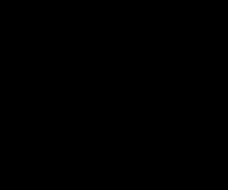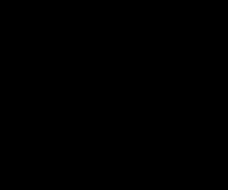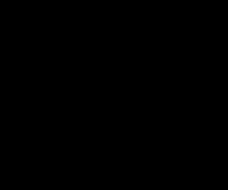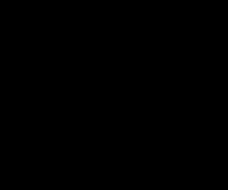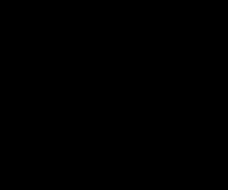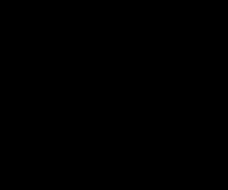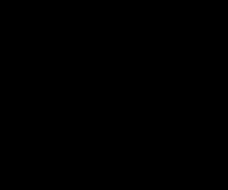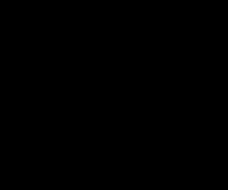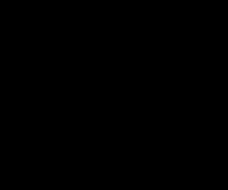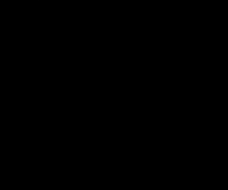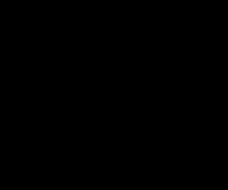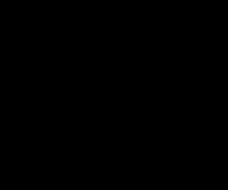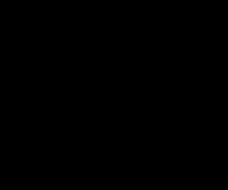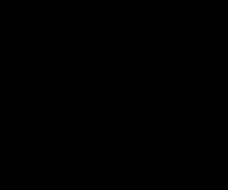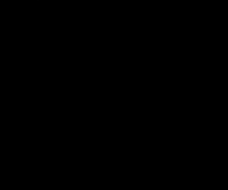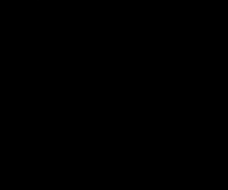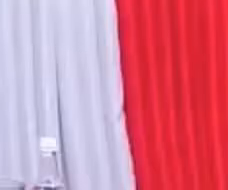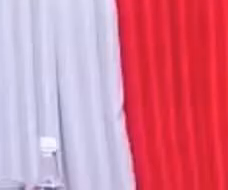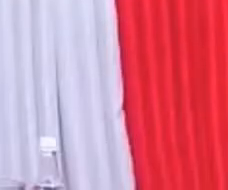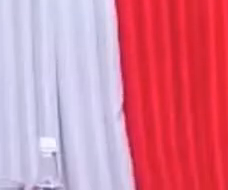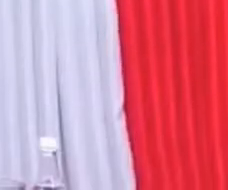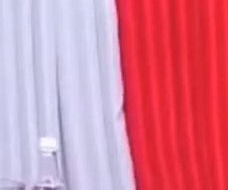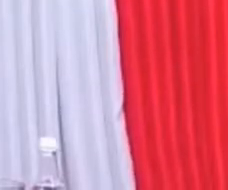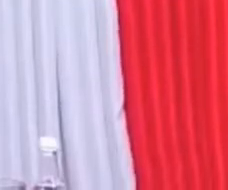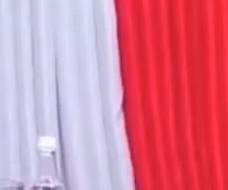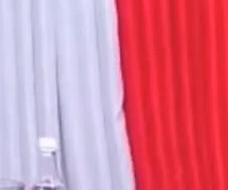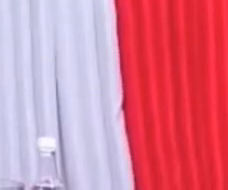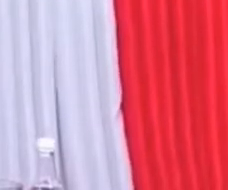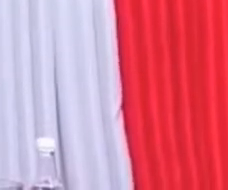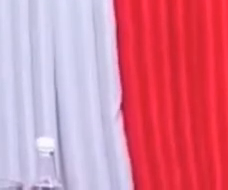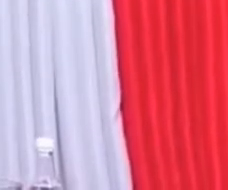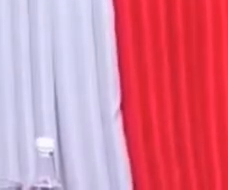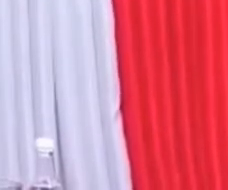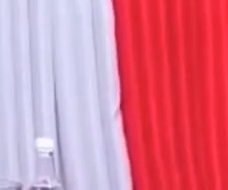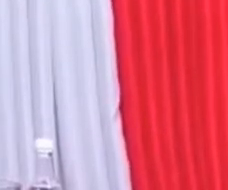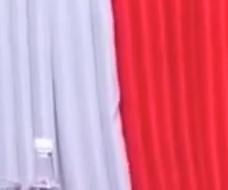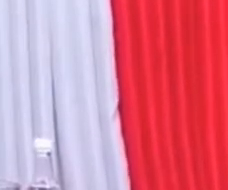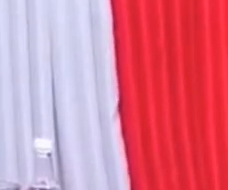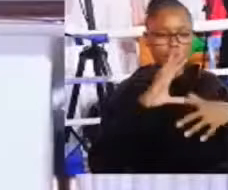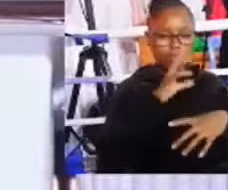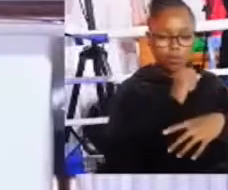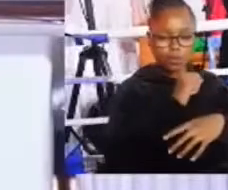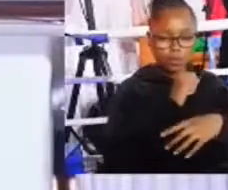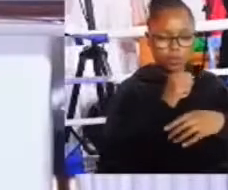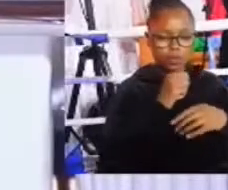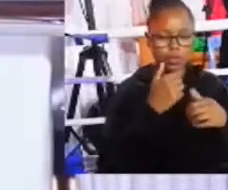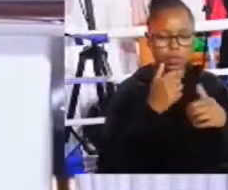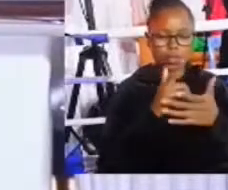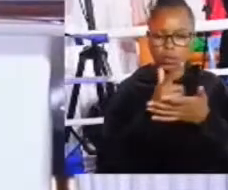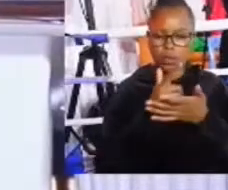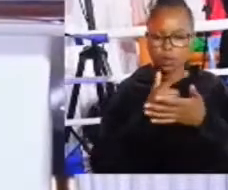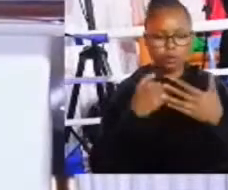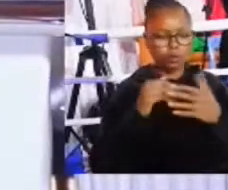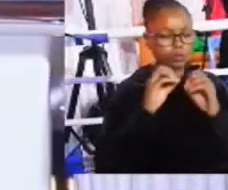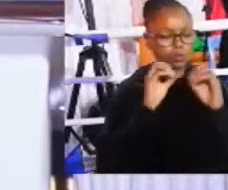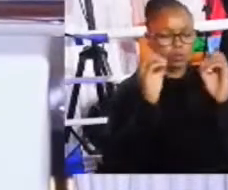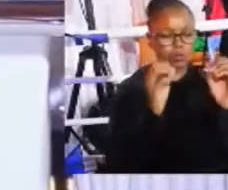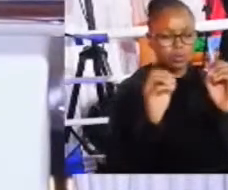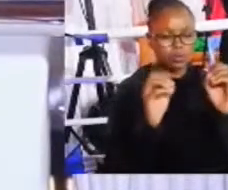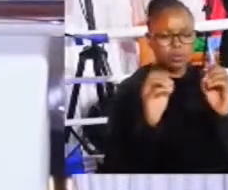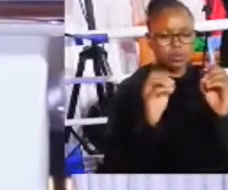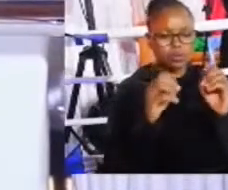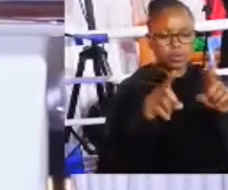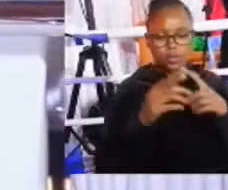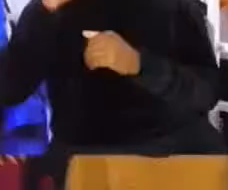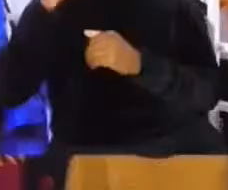Marurui. Nikuwa kuina igogona inenere ya mandiri prayers. Nireya uharele ilio nedu gata shia gai Bishop John Githire na Reverend